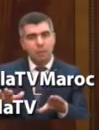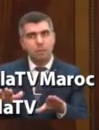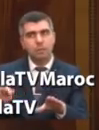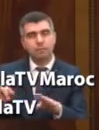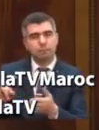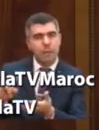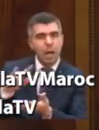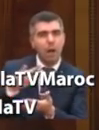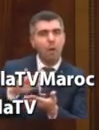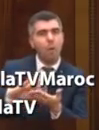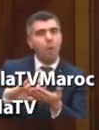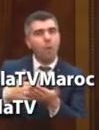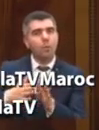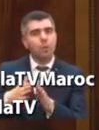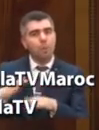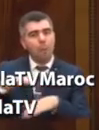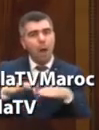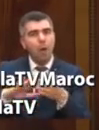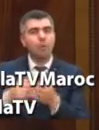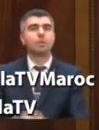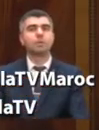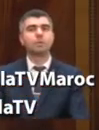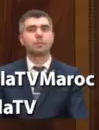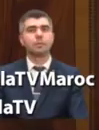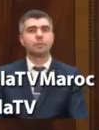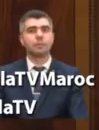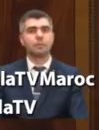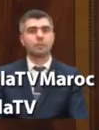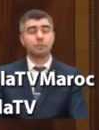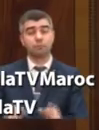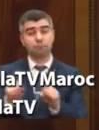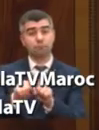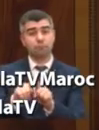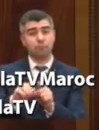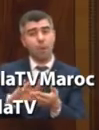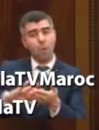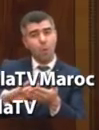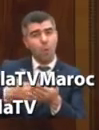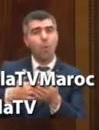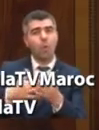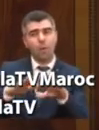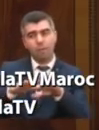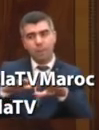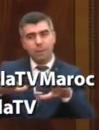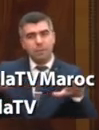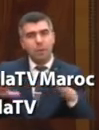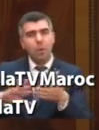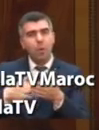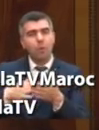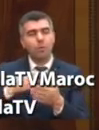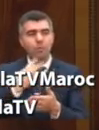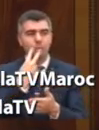وبحراً وجواً، لتتحول بذلك الأراضي الفلسطينية في أكثر من مشاهد